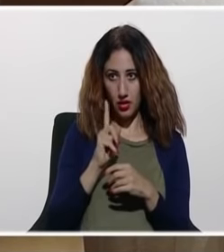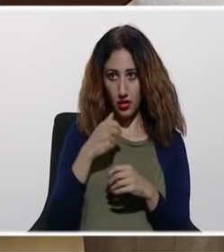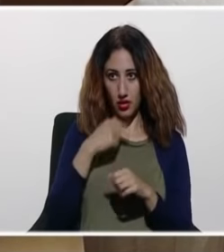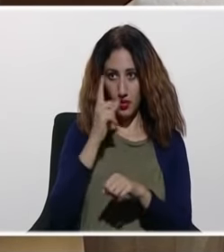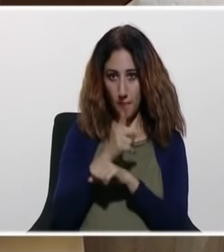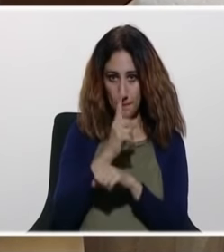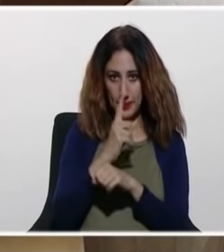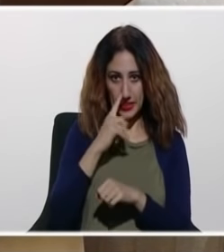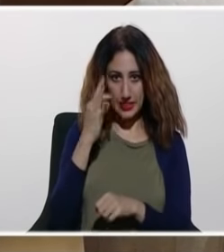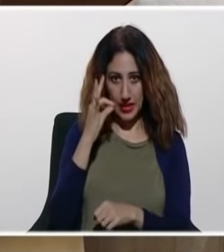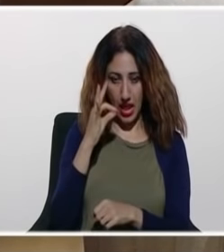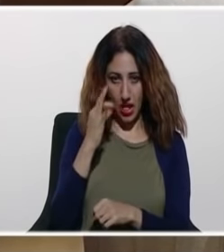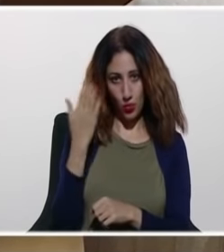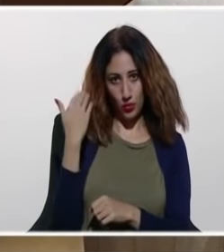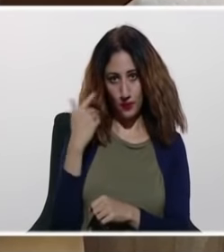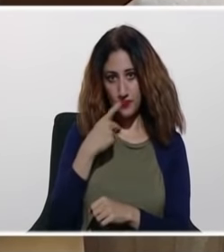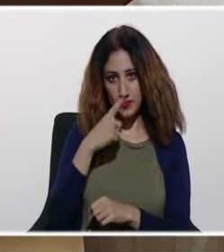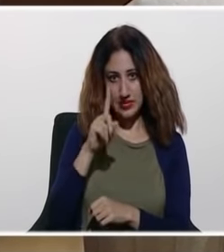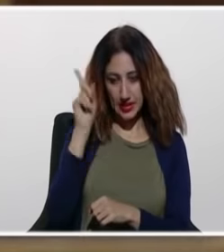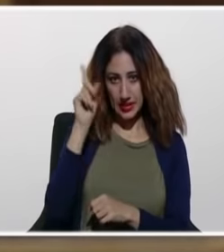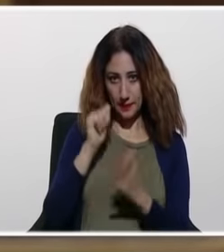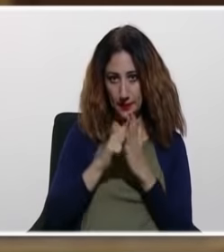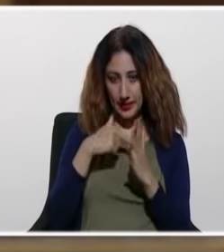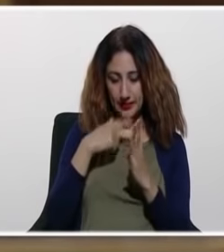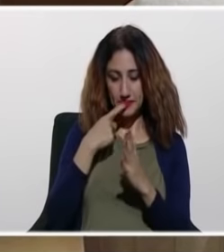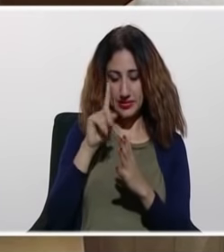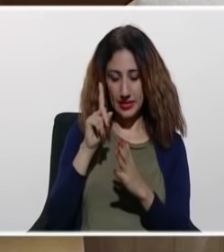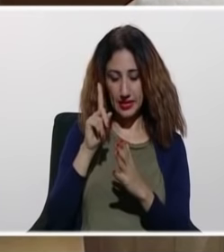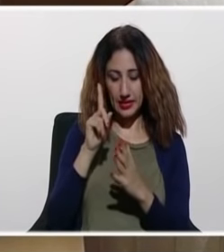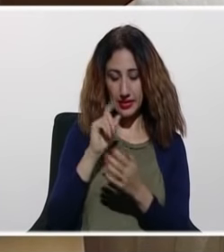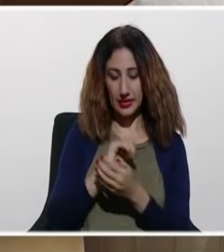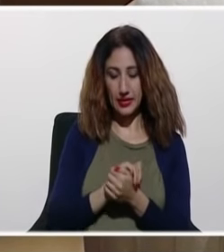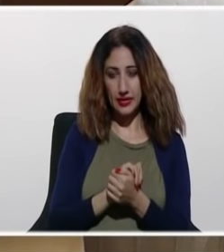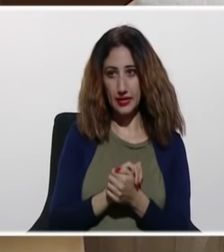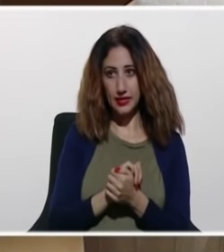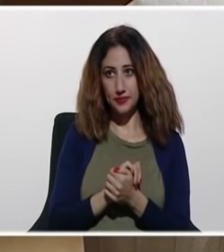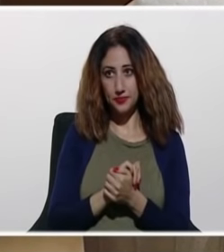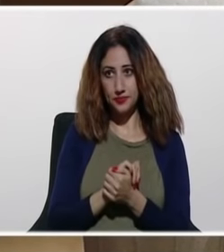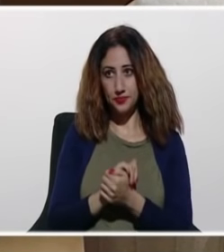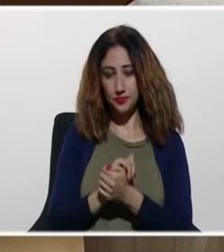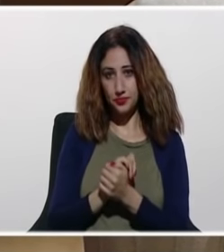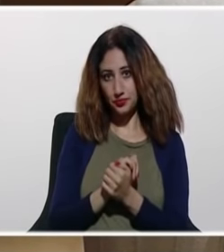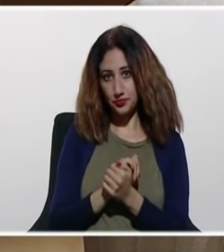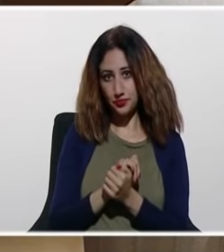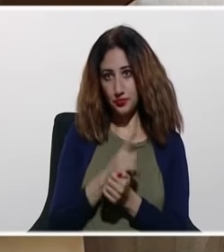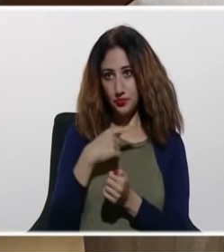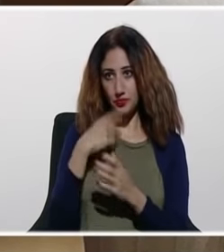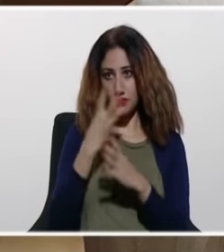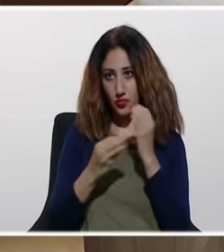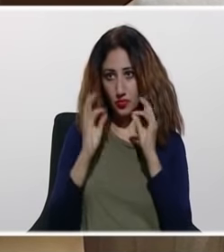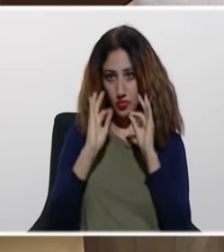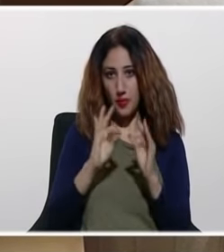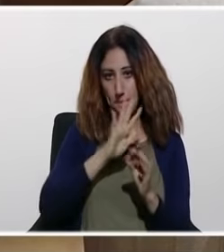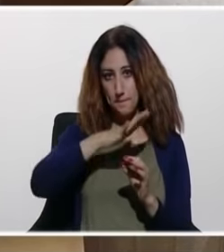مدرسه ثانوي في الاصل في اسكندريه، مقيمه في اسكندريه، واصلا انا من تربيه فنيه. اوكي. اصلي من